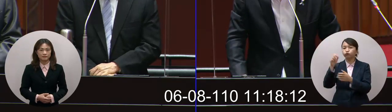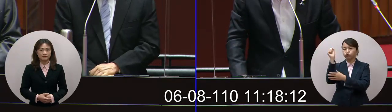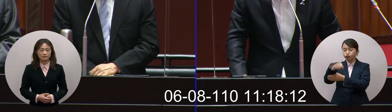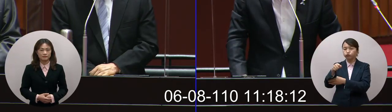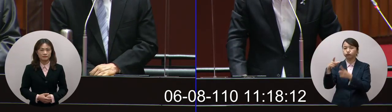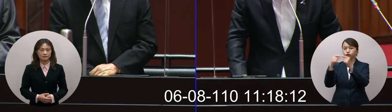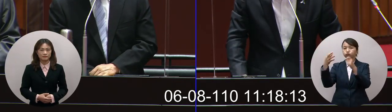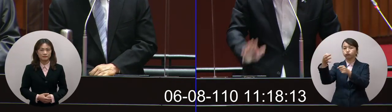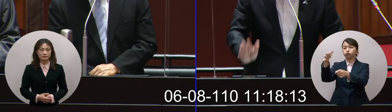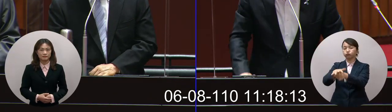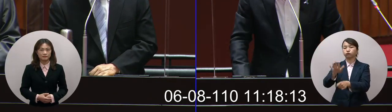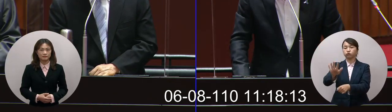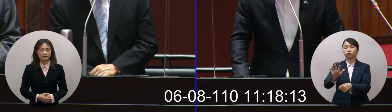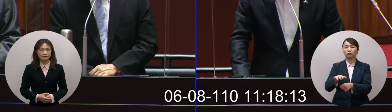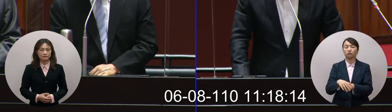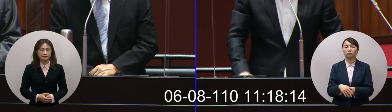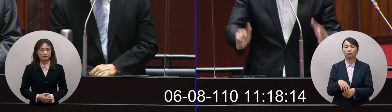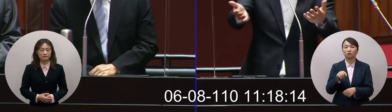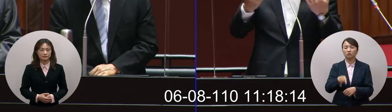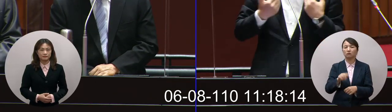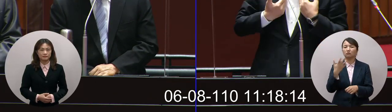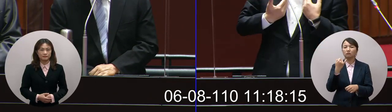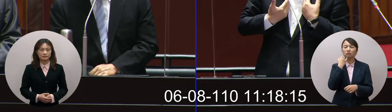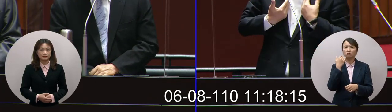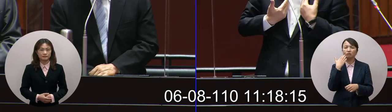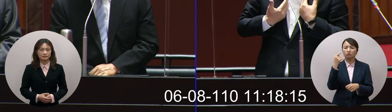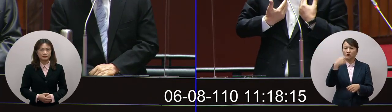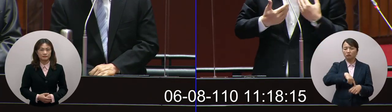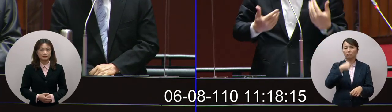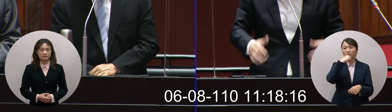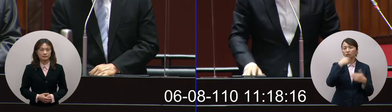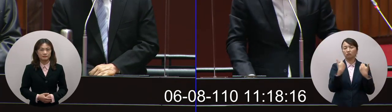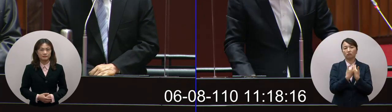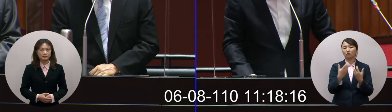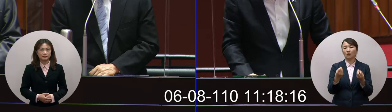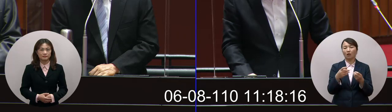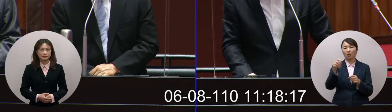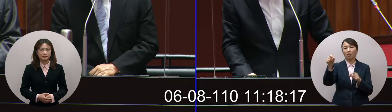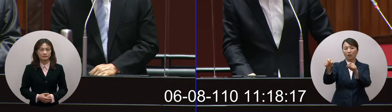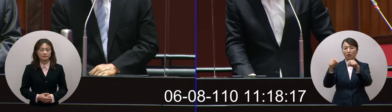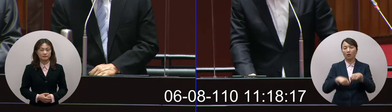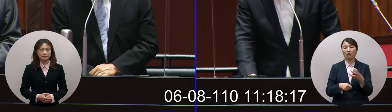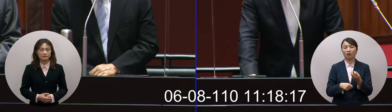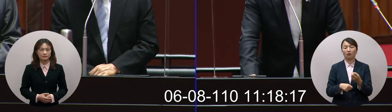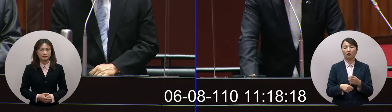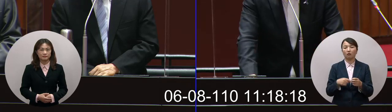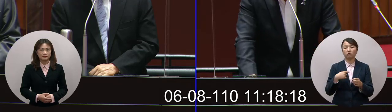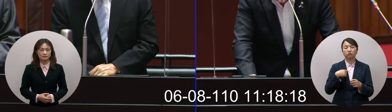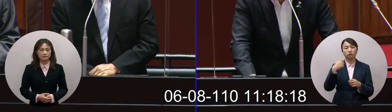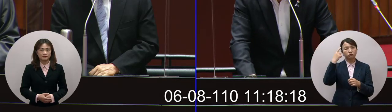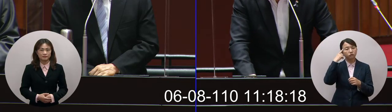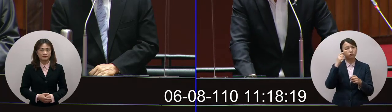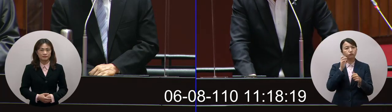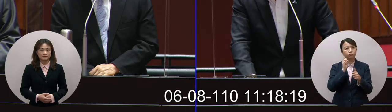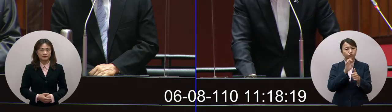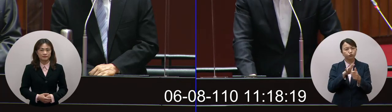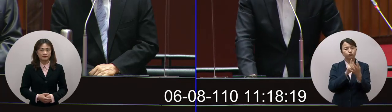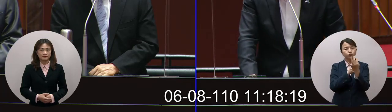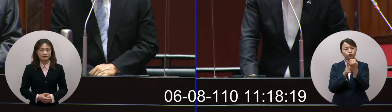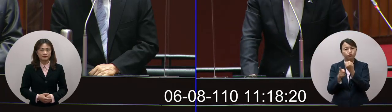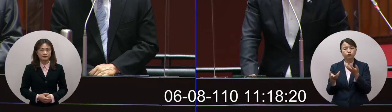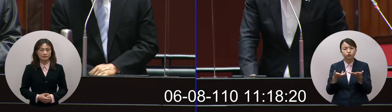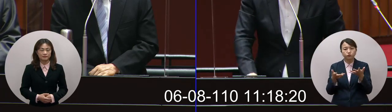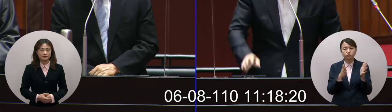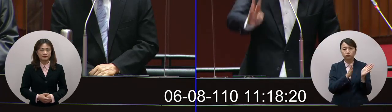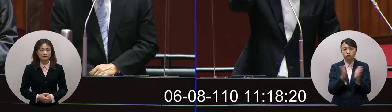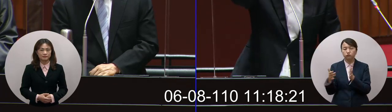困呢，他们都可以呢，啊，可是到我们这就不行，所以院长，我稍微啊，含不啷当啊，